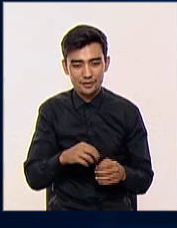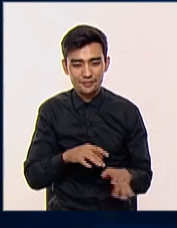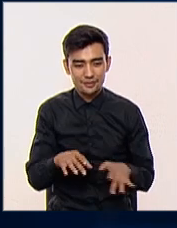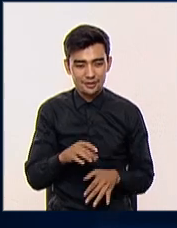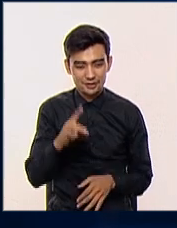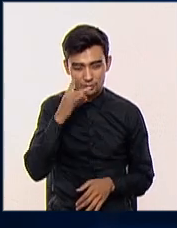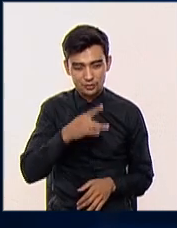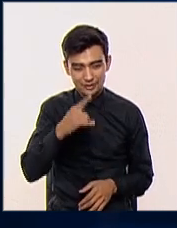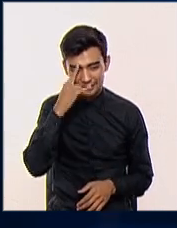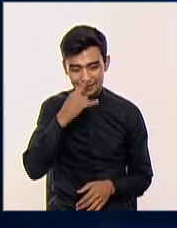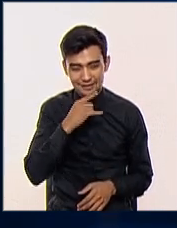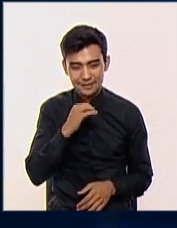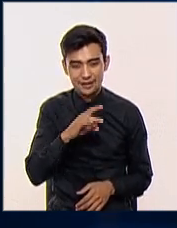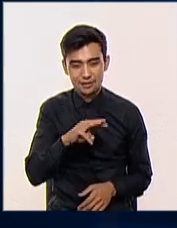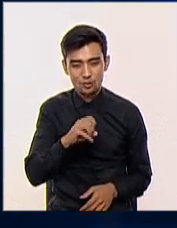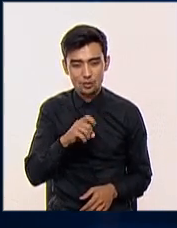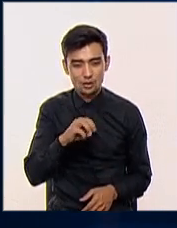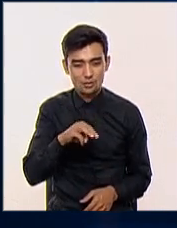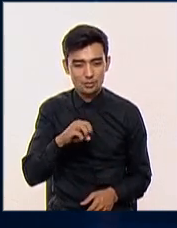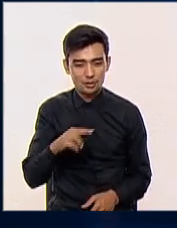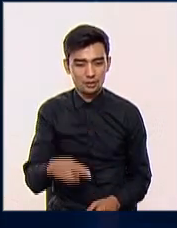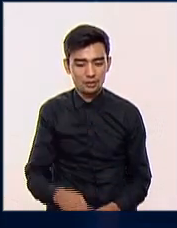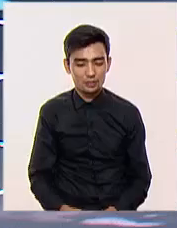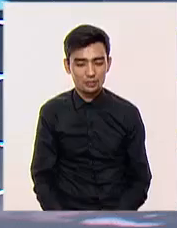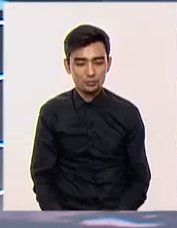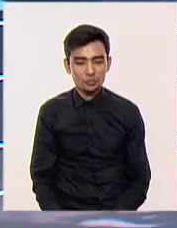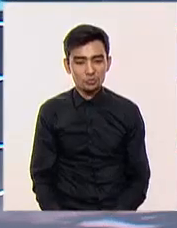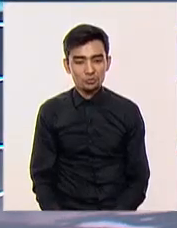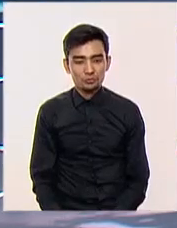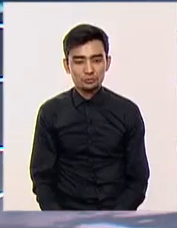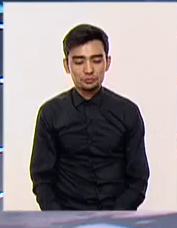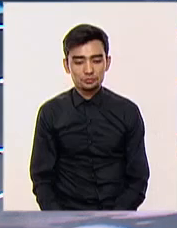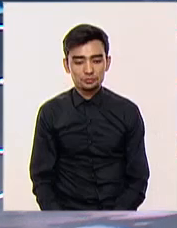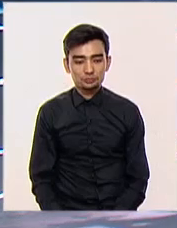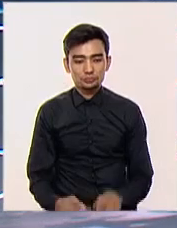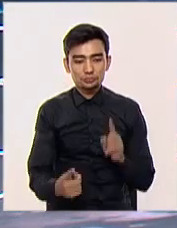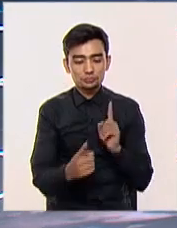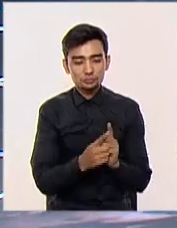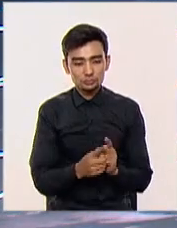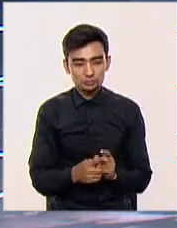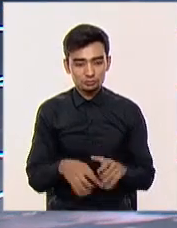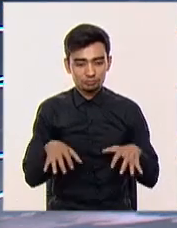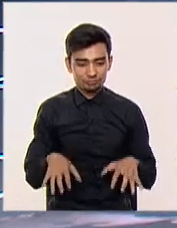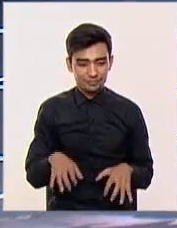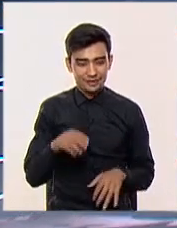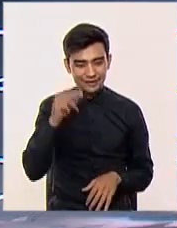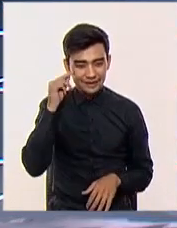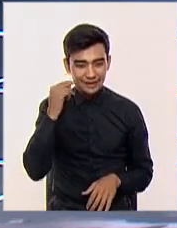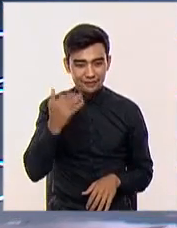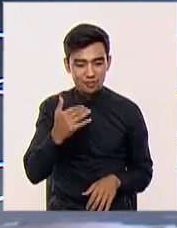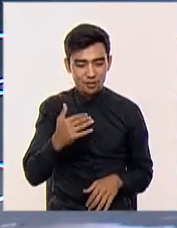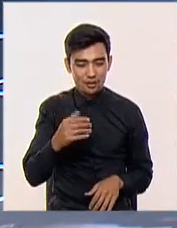деятелем Республики Казахстан Ермухаметом Ертызбаевым. В Встречу с председателем Китайской Народной Республики